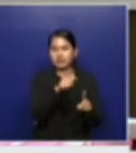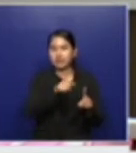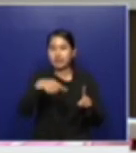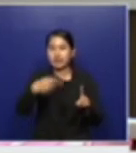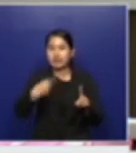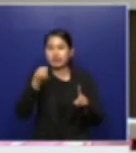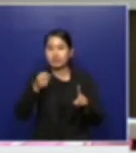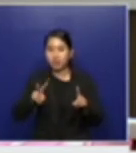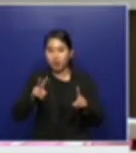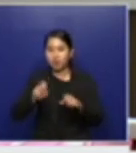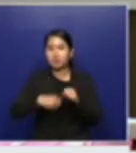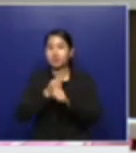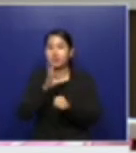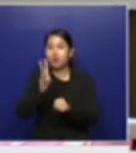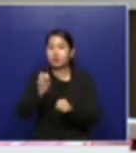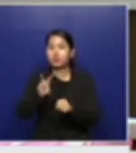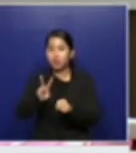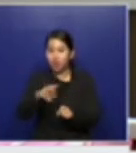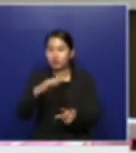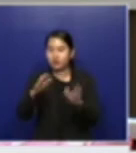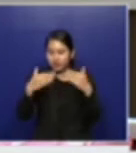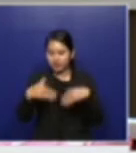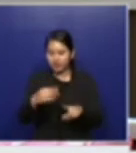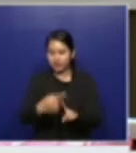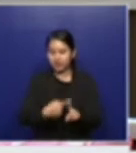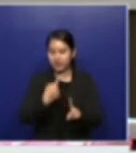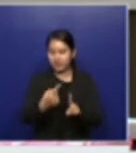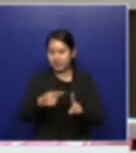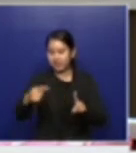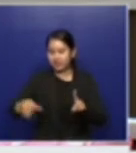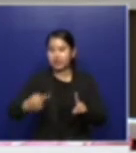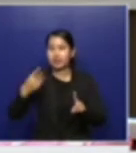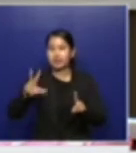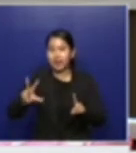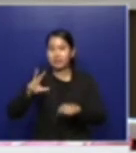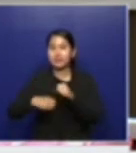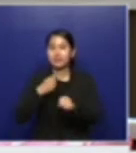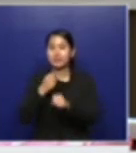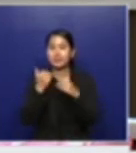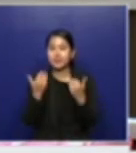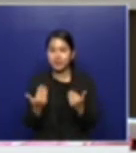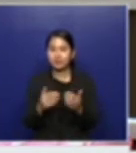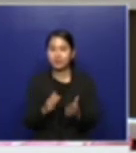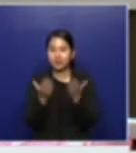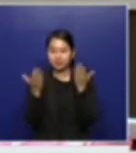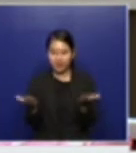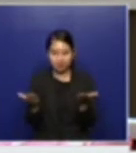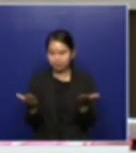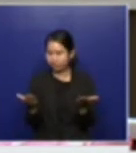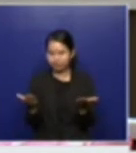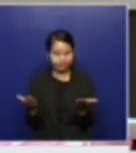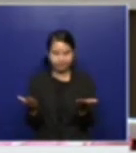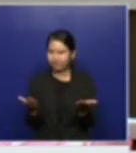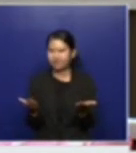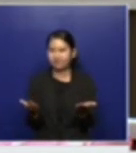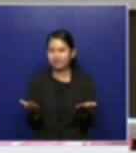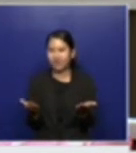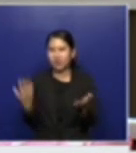า62นี่เดือนมกราถึงเดือนมีนา63ผมแค่เอามา2เล่มครับประธานต้องเอามาหลายเล่มกระเป๋ามัน